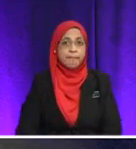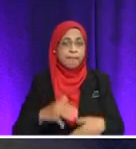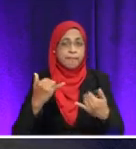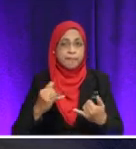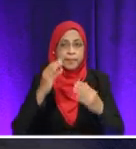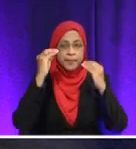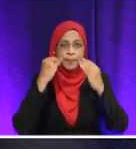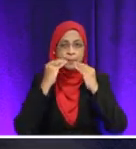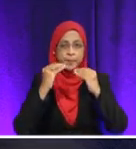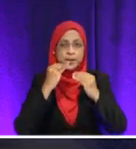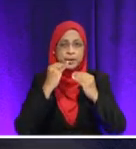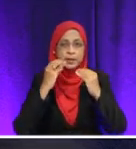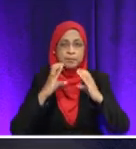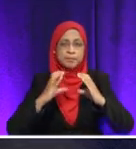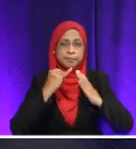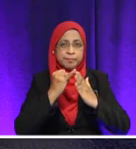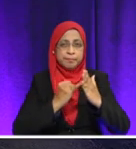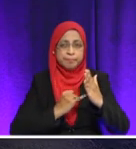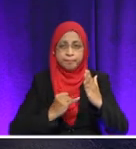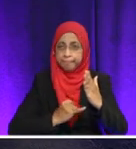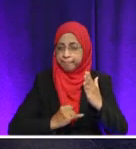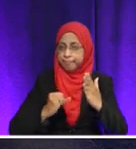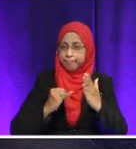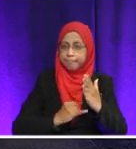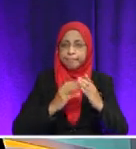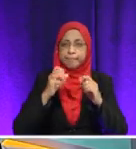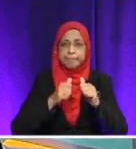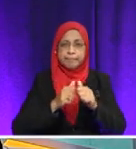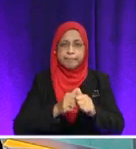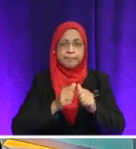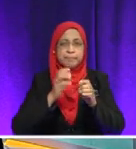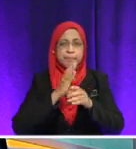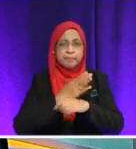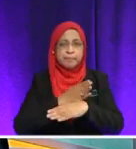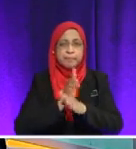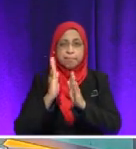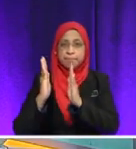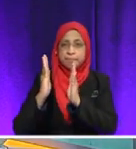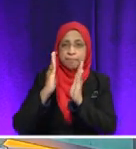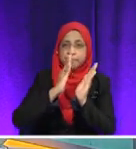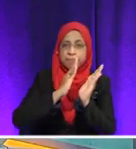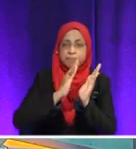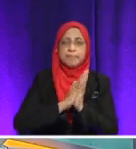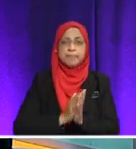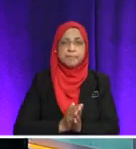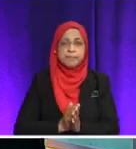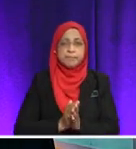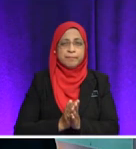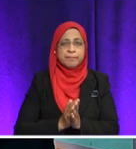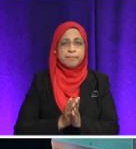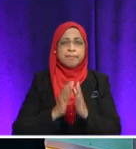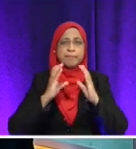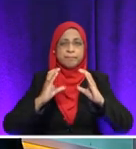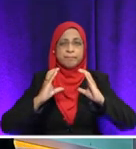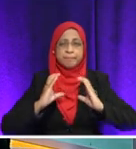geometri menggunakan ataupun berdasarkan bentuk permukaan condong Oke jadi konsepnya